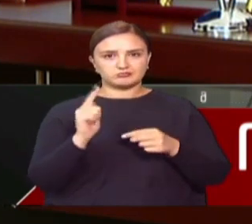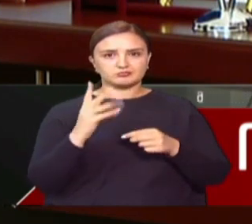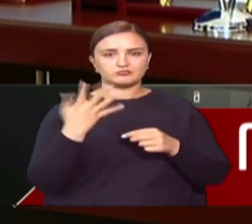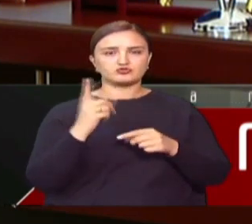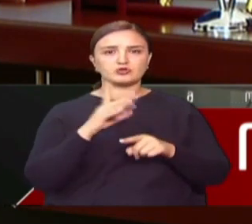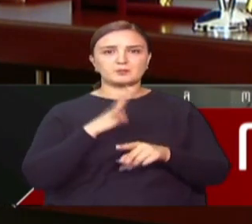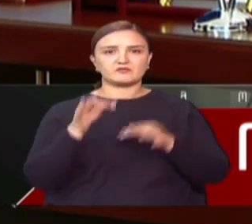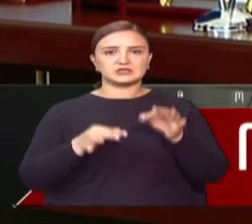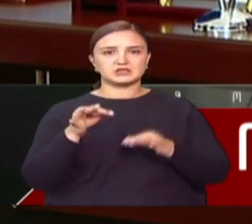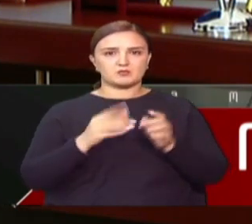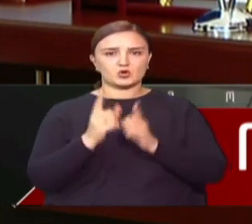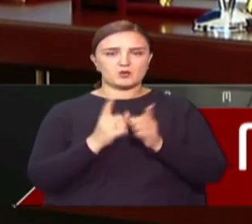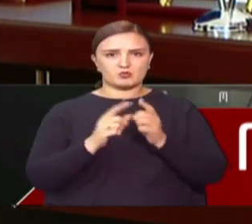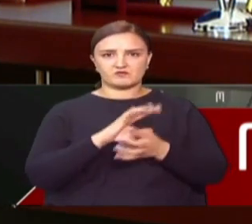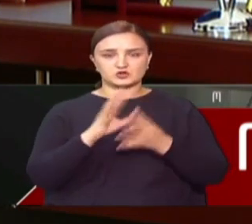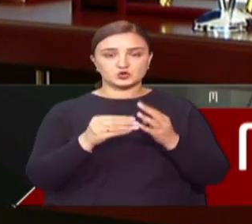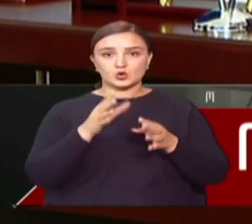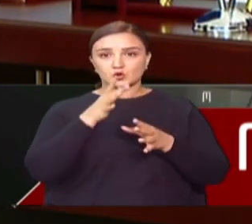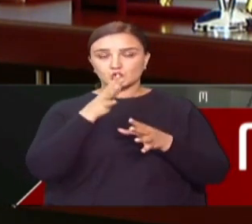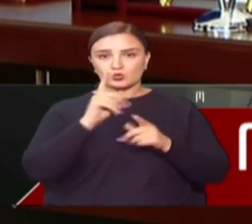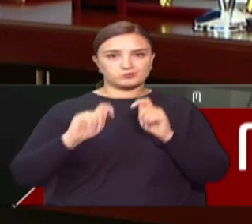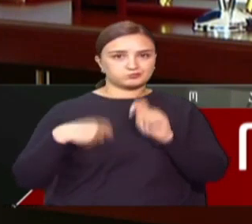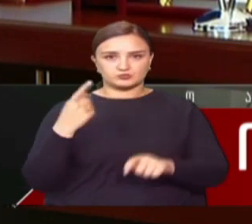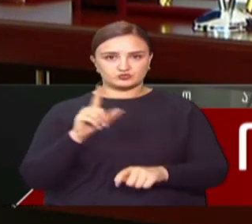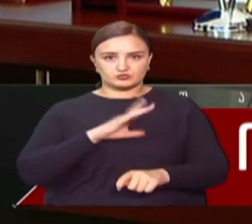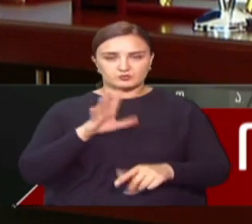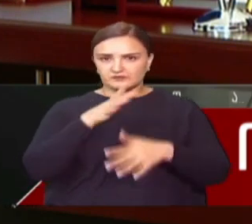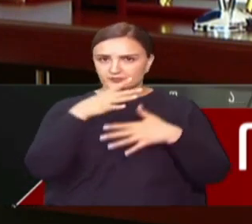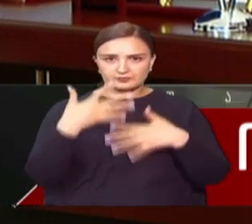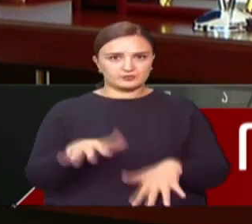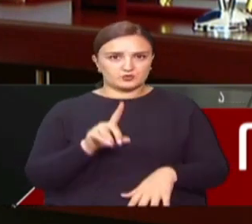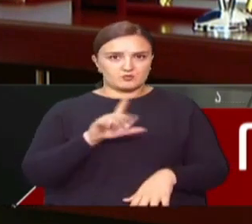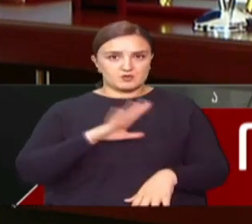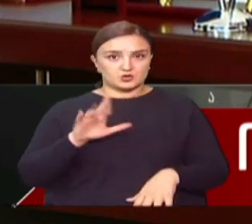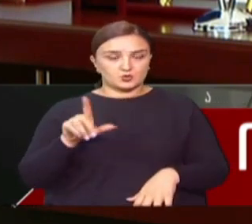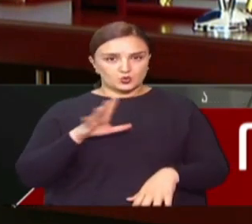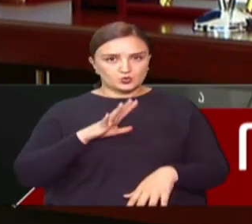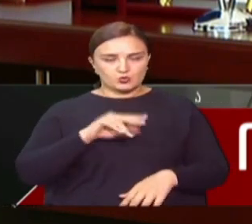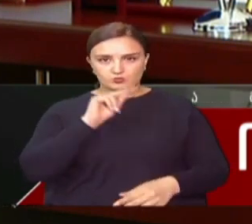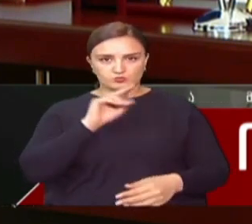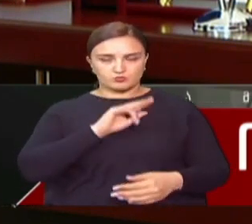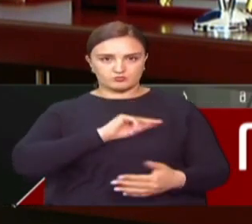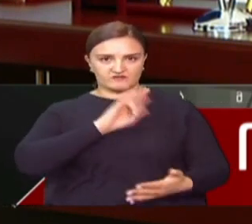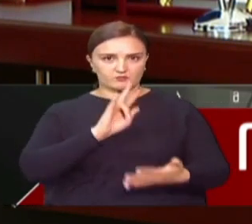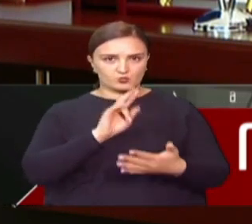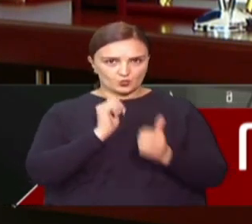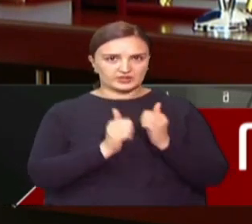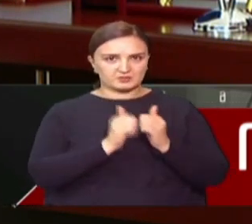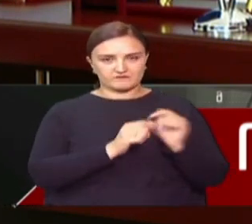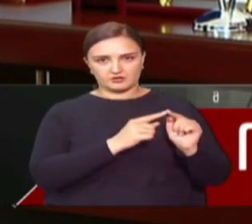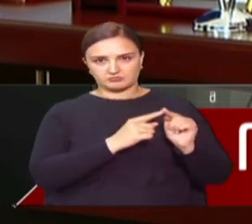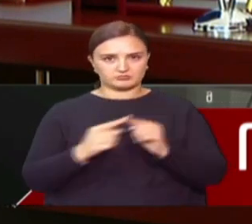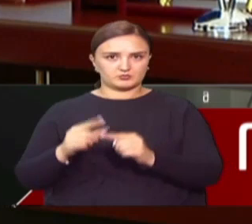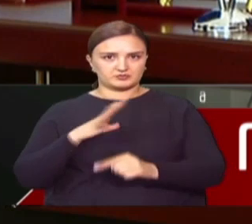და სხვა. Მოკლედ დროის დაკარგვის გარეშე უცხოეთად ხელისუფლება მუშაობდა ამ თემებზე და საბედნიეროდ გვაქვს